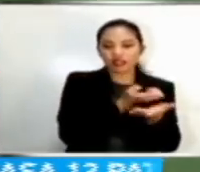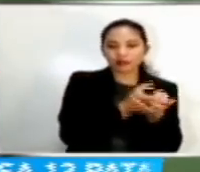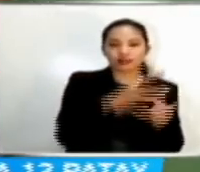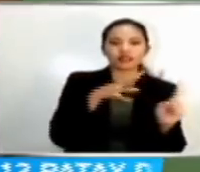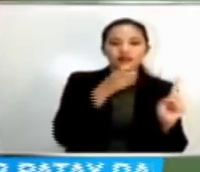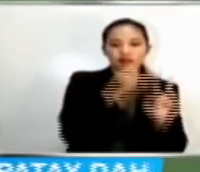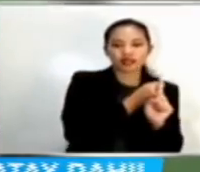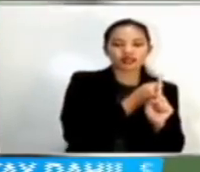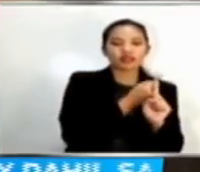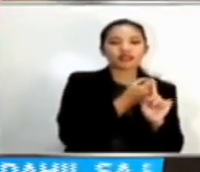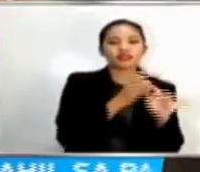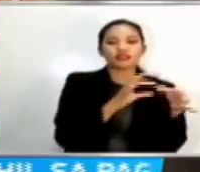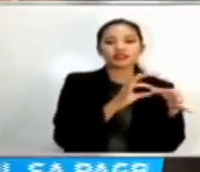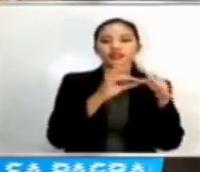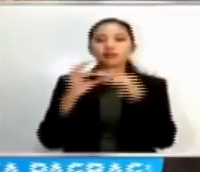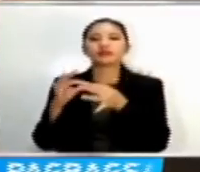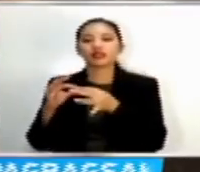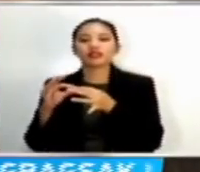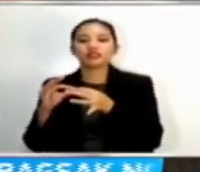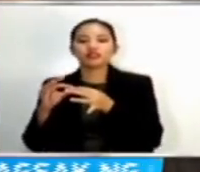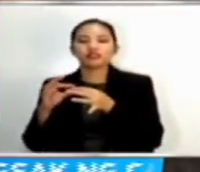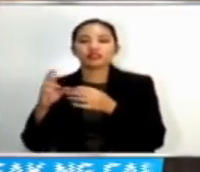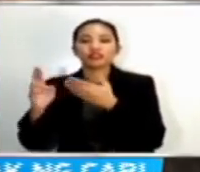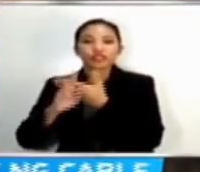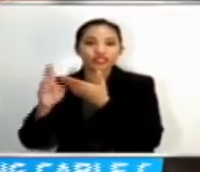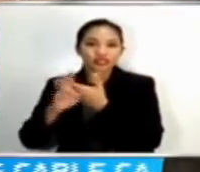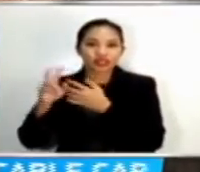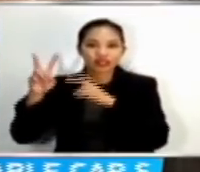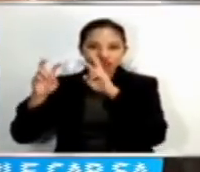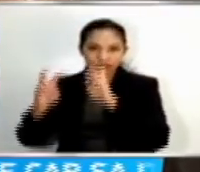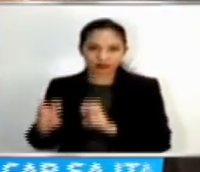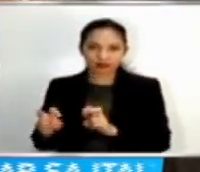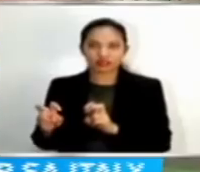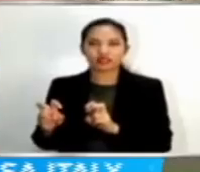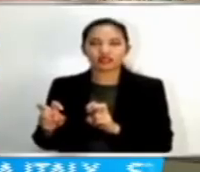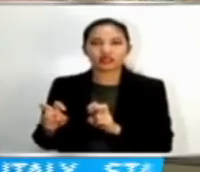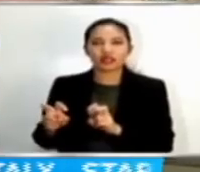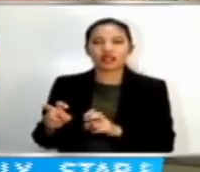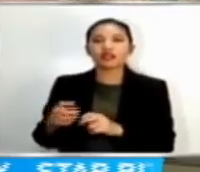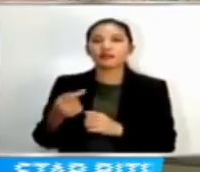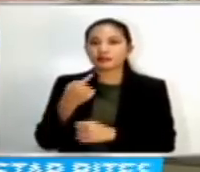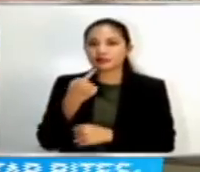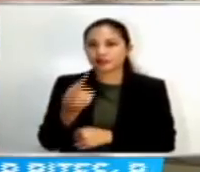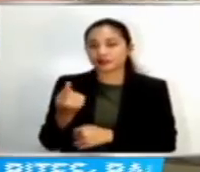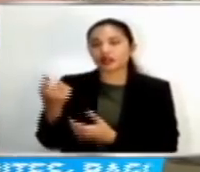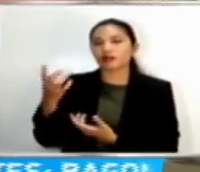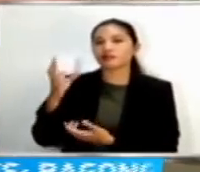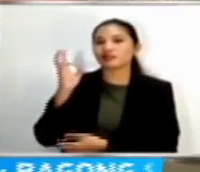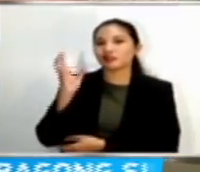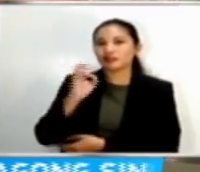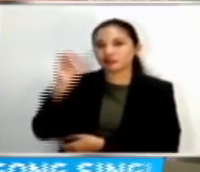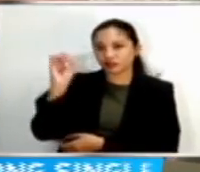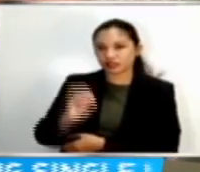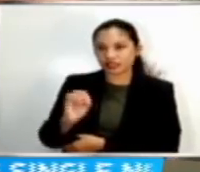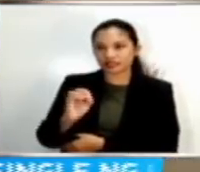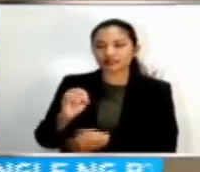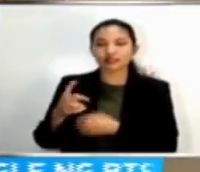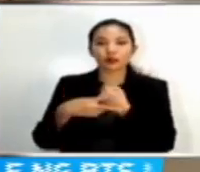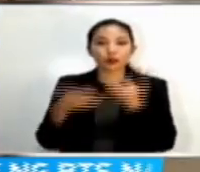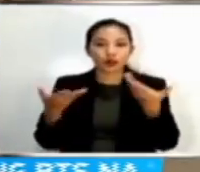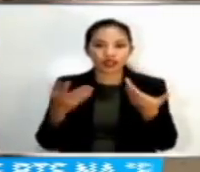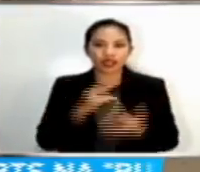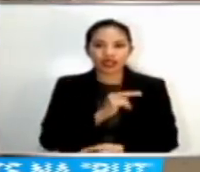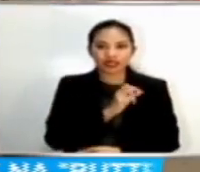nakalagay doon, 70% of vaccines i-allocate sa NCR, Calabarzon, yes.